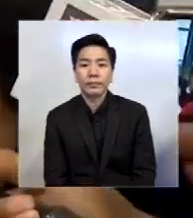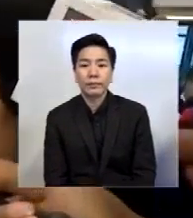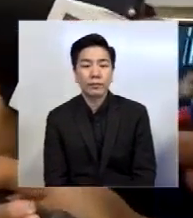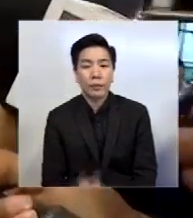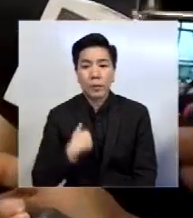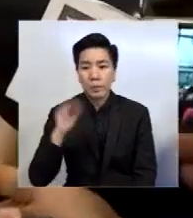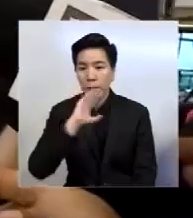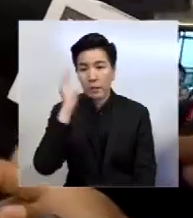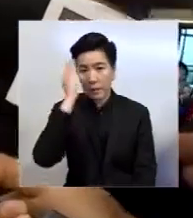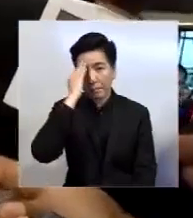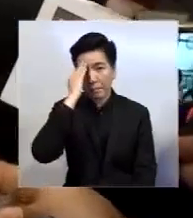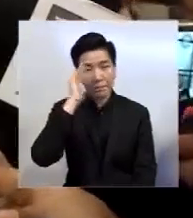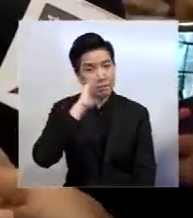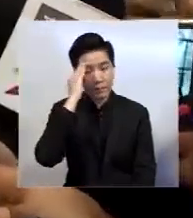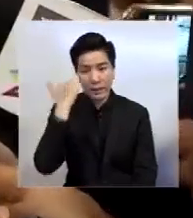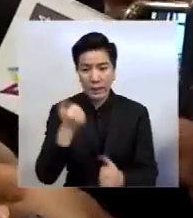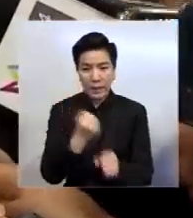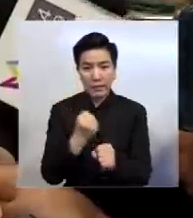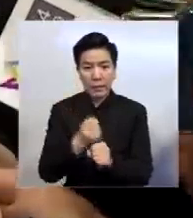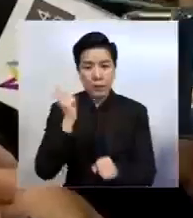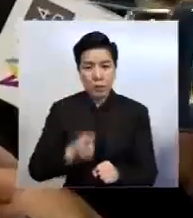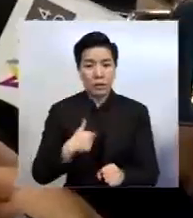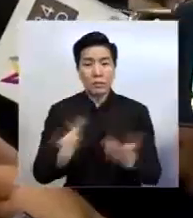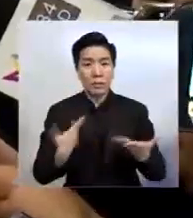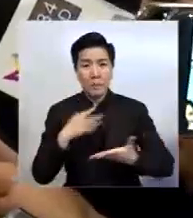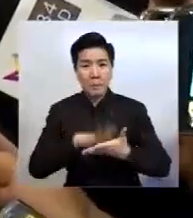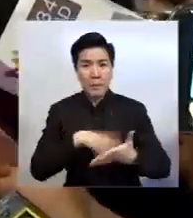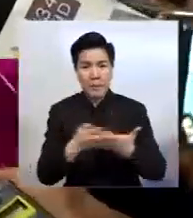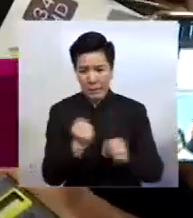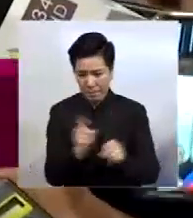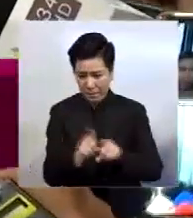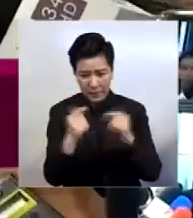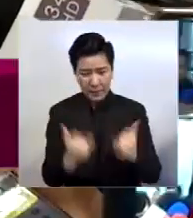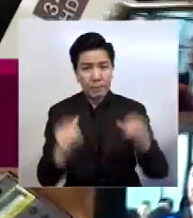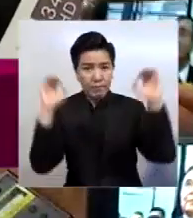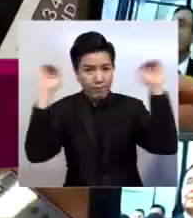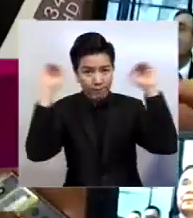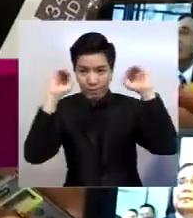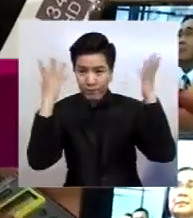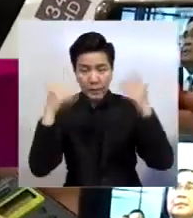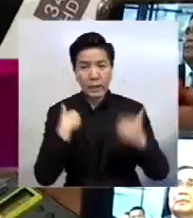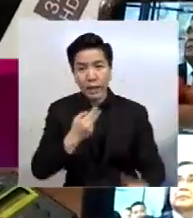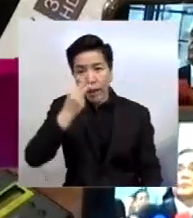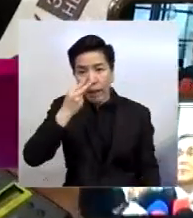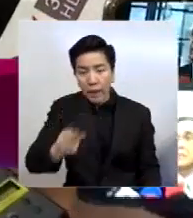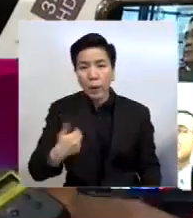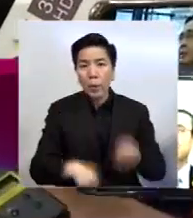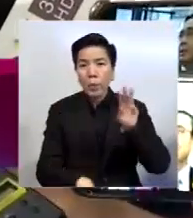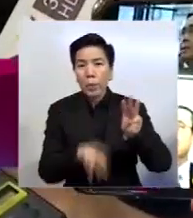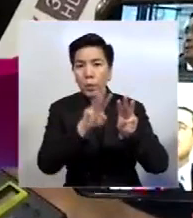เรื่องนี้หรอกนะเพราะว่าการทำงานเนี่ยปกติแล้วผมก็ไม่มีนโยบายให้ทำงานแบบนี้อยู่แล้วแล้ววันนี้ก็เห็นว่าในโซเชียล